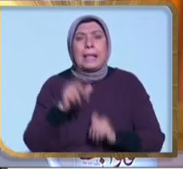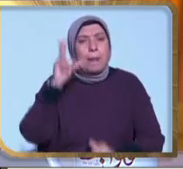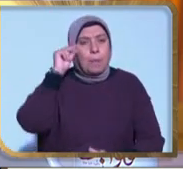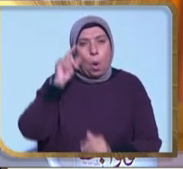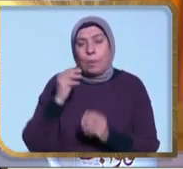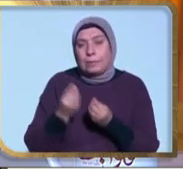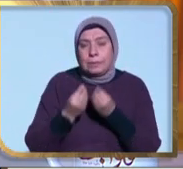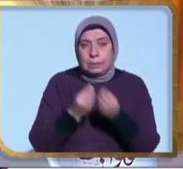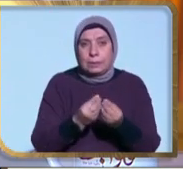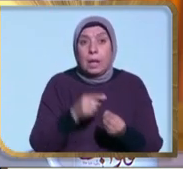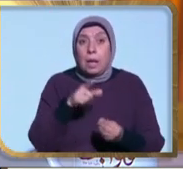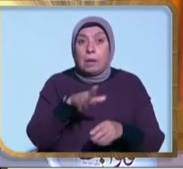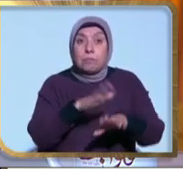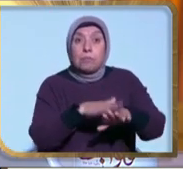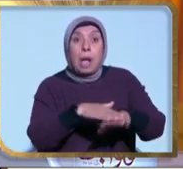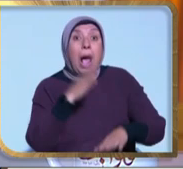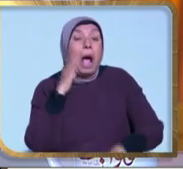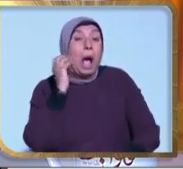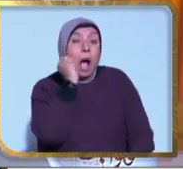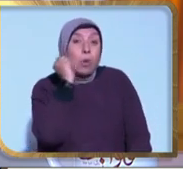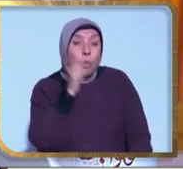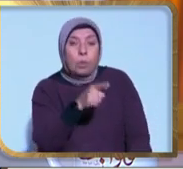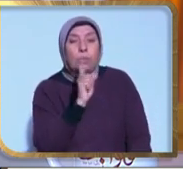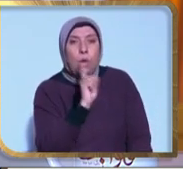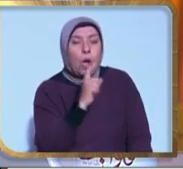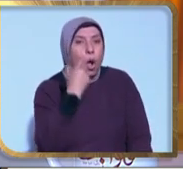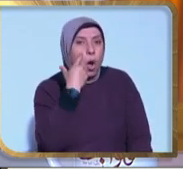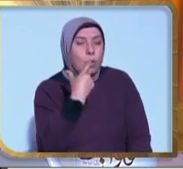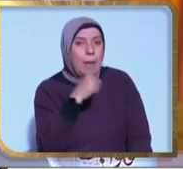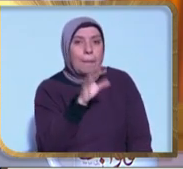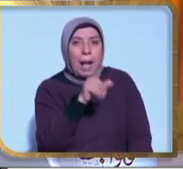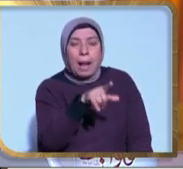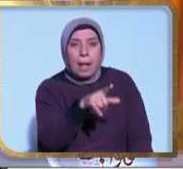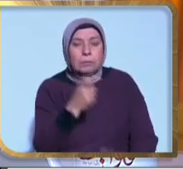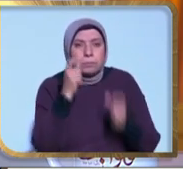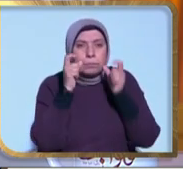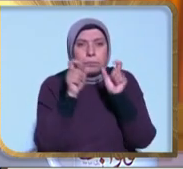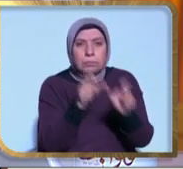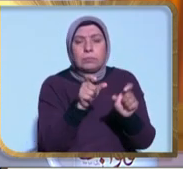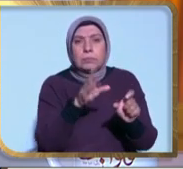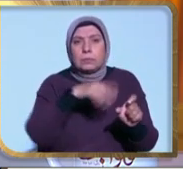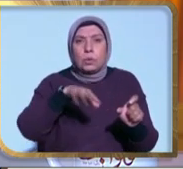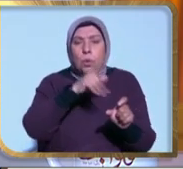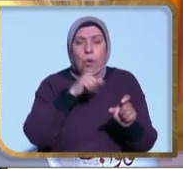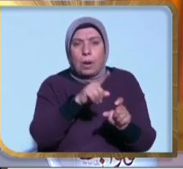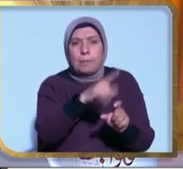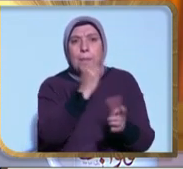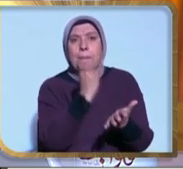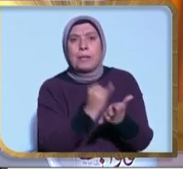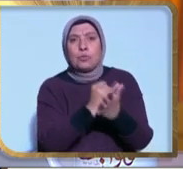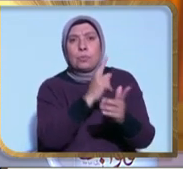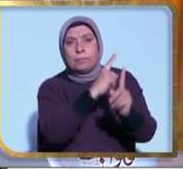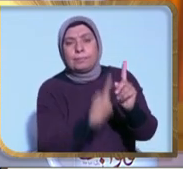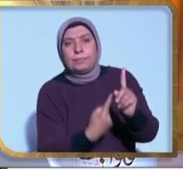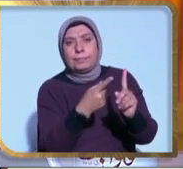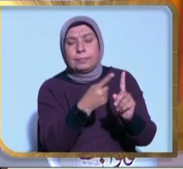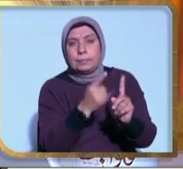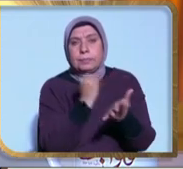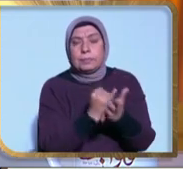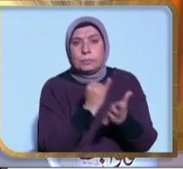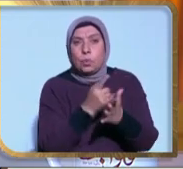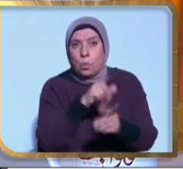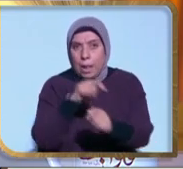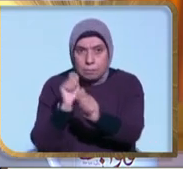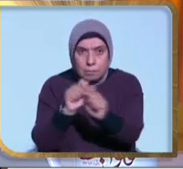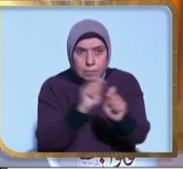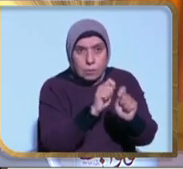واصلح ولا تتبع سبيل ولا تتبع سبيل المفسدين كان سيدنا موسى عليه السلام